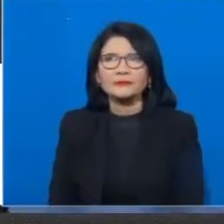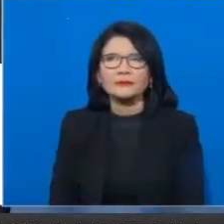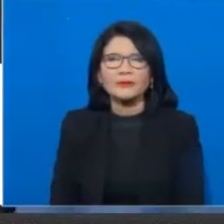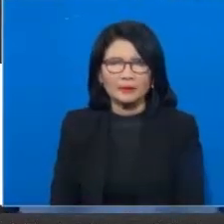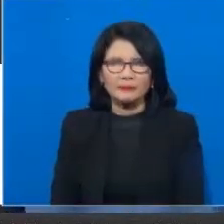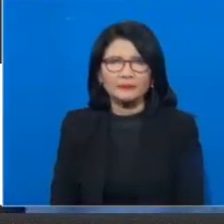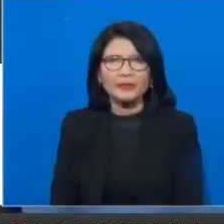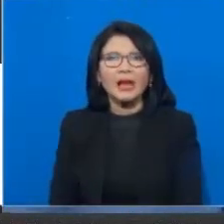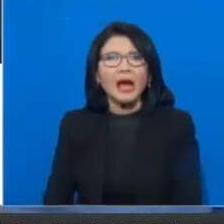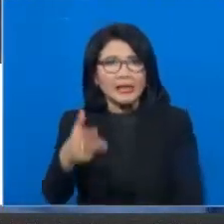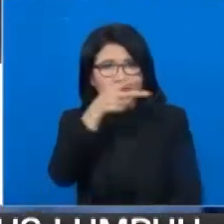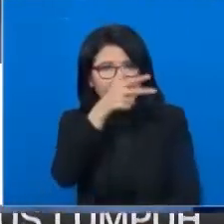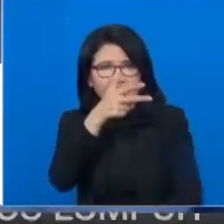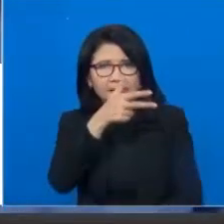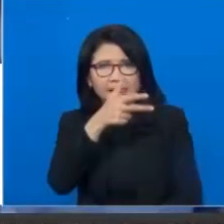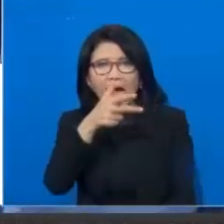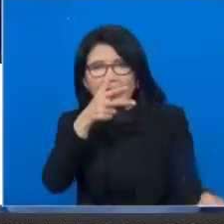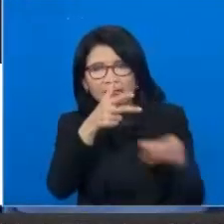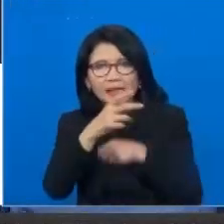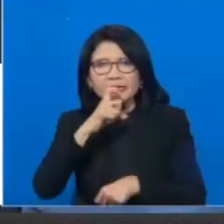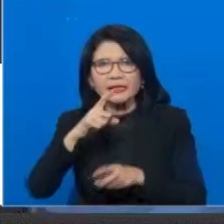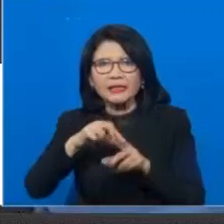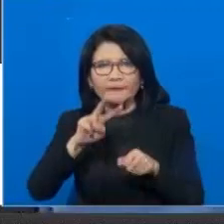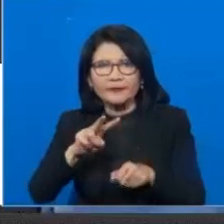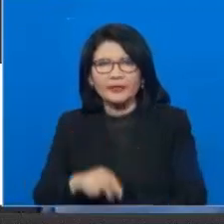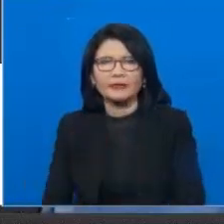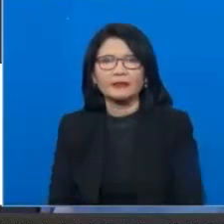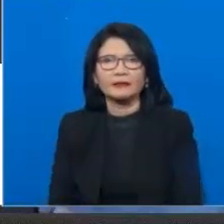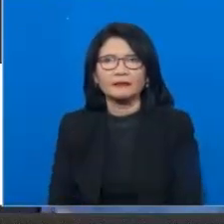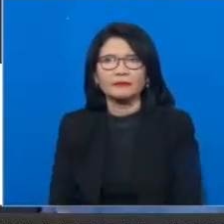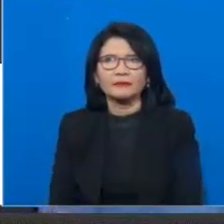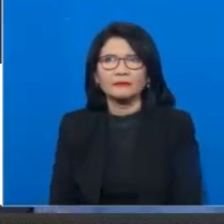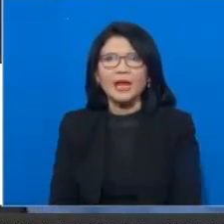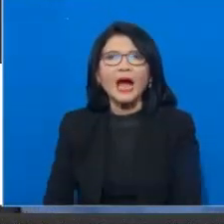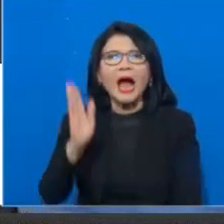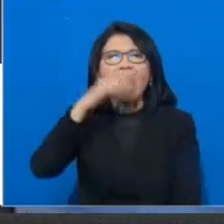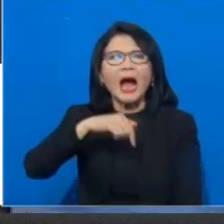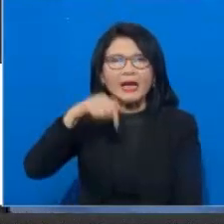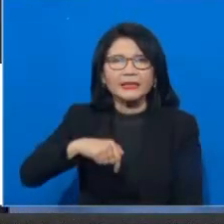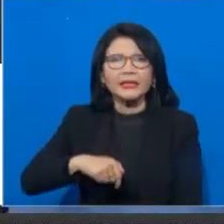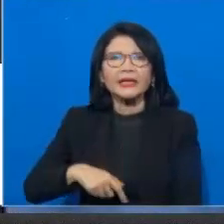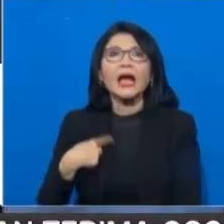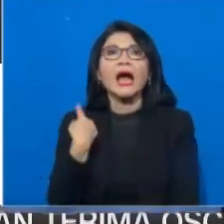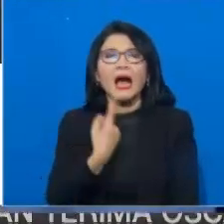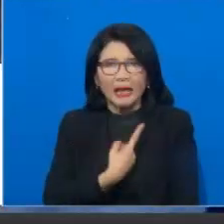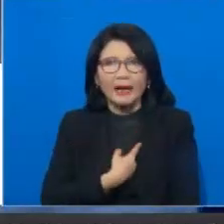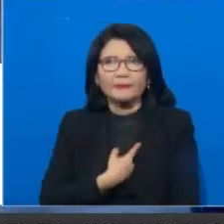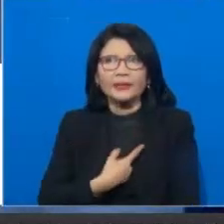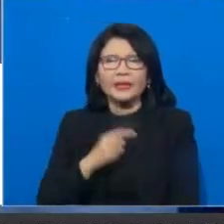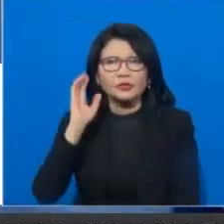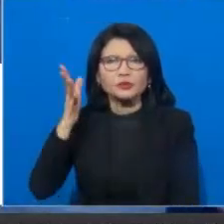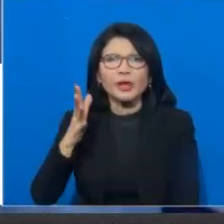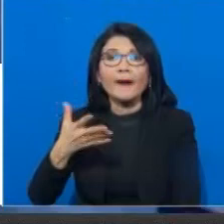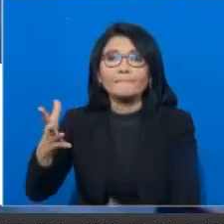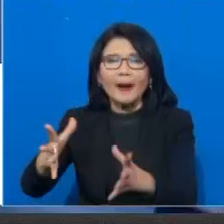Rekaman CCTV tersebut asli dan tanpa editan. Kemudian hari ini juga kami telah mendapat hasil